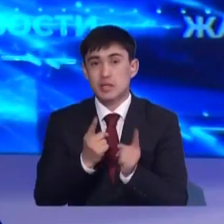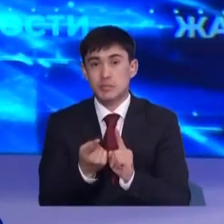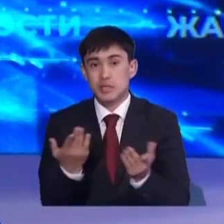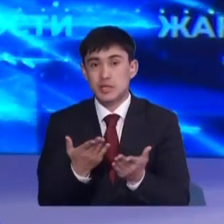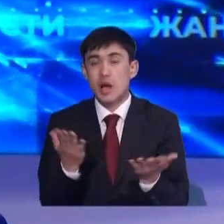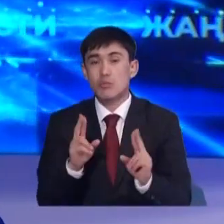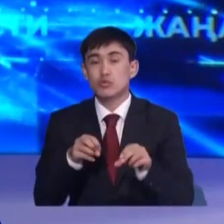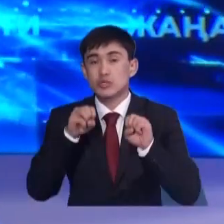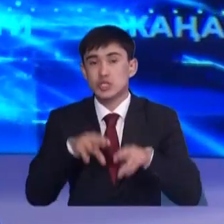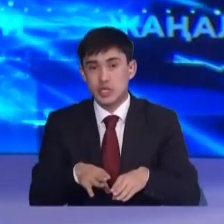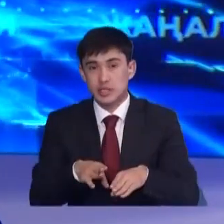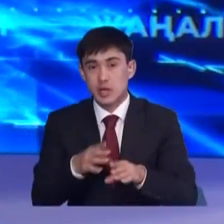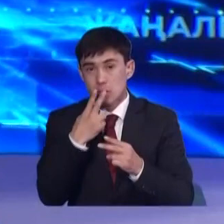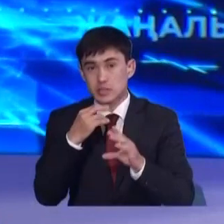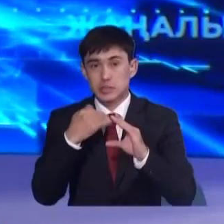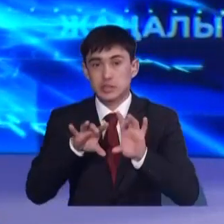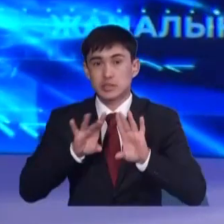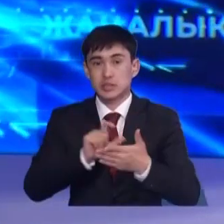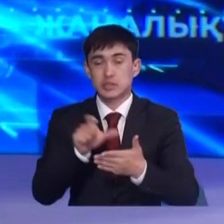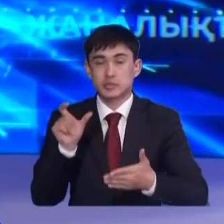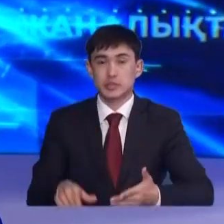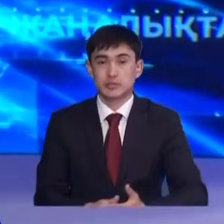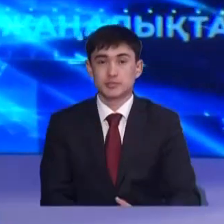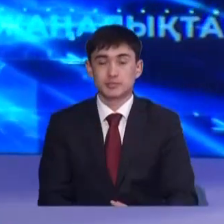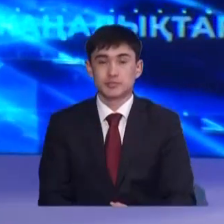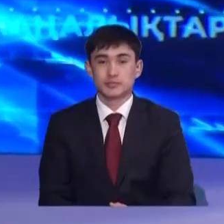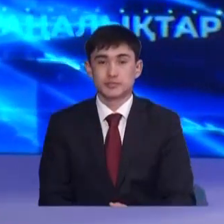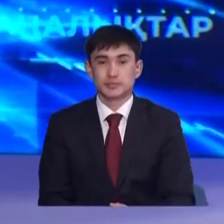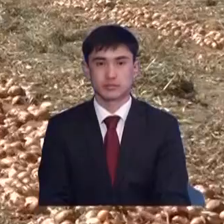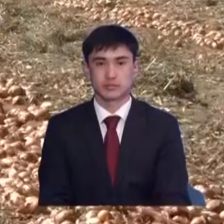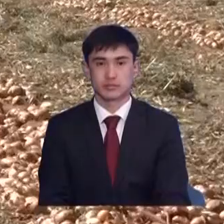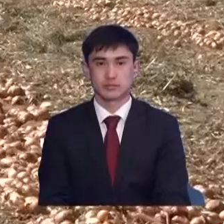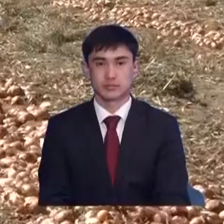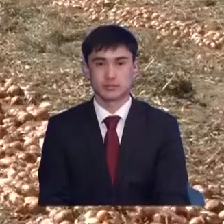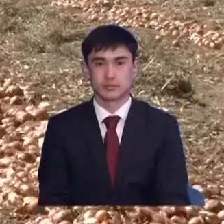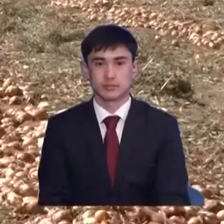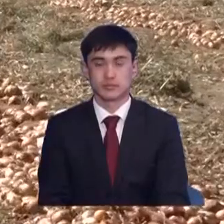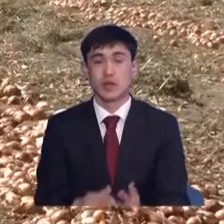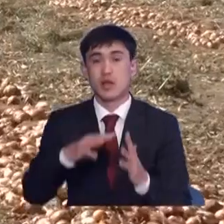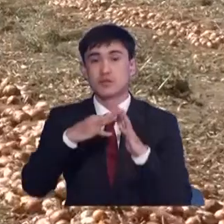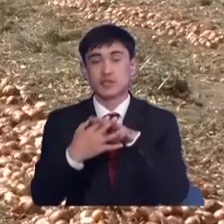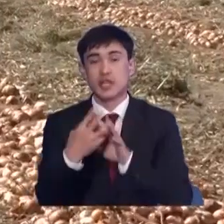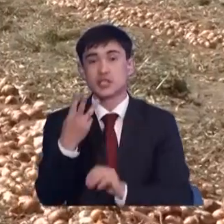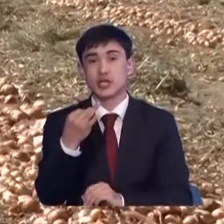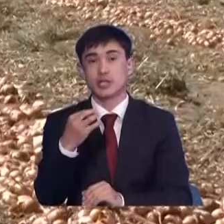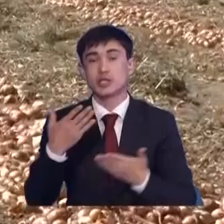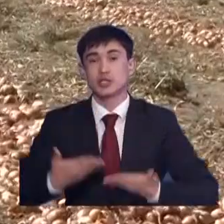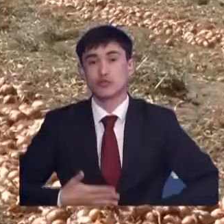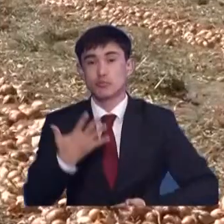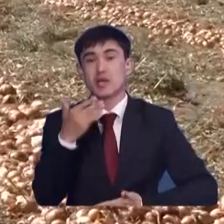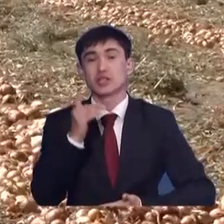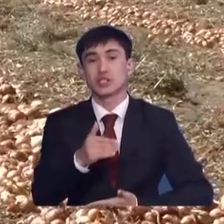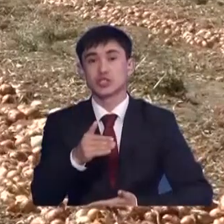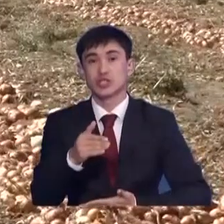именно и как они будут решены, в проблеме разбирался наш корреспондент. В селе Шенгельде проживает около